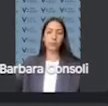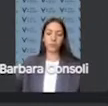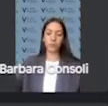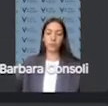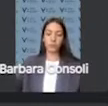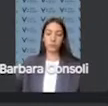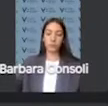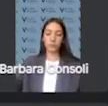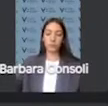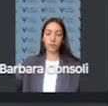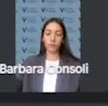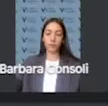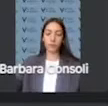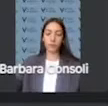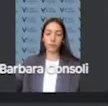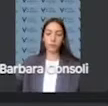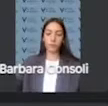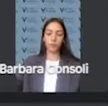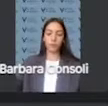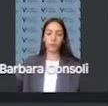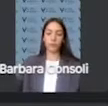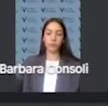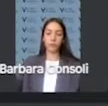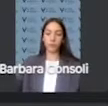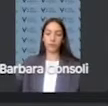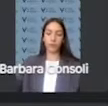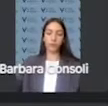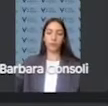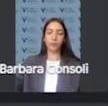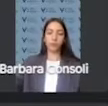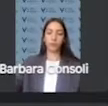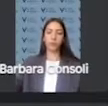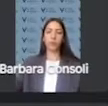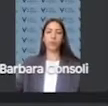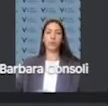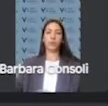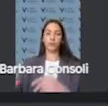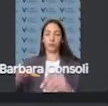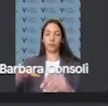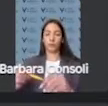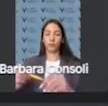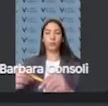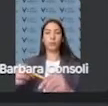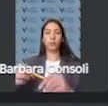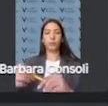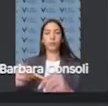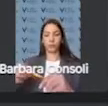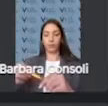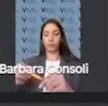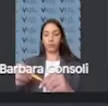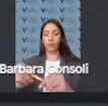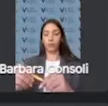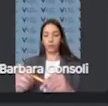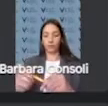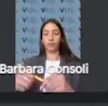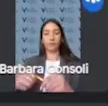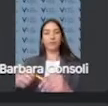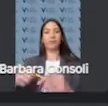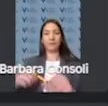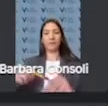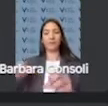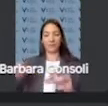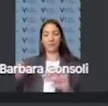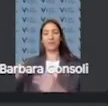Dipartimento. L'abbiamo intitolato, ho scelto Giurisprudenza.